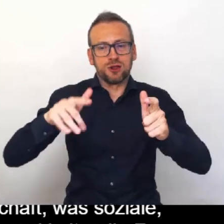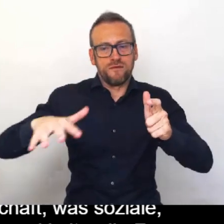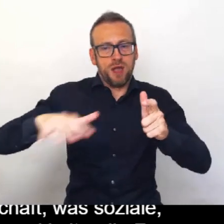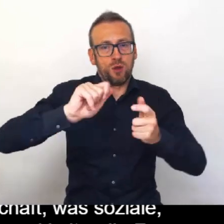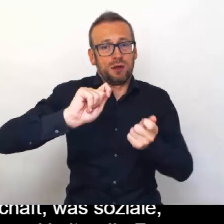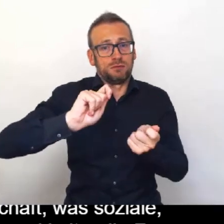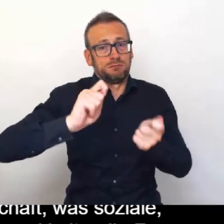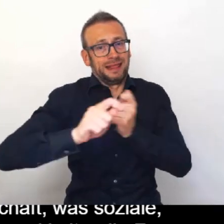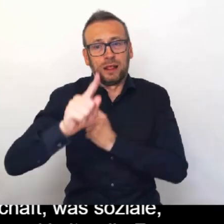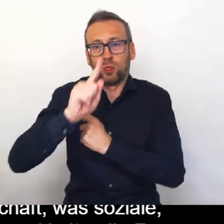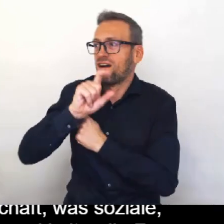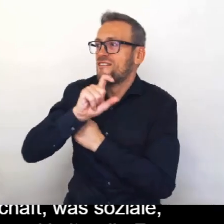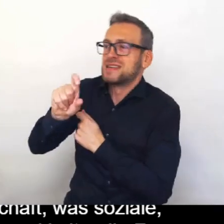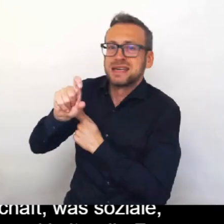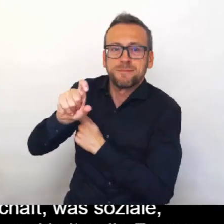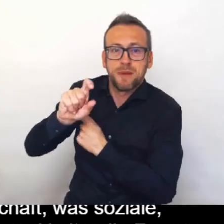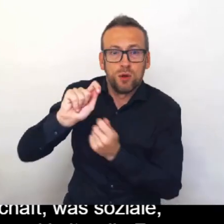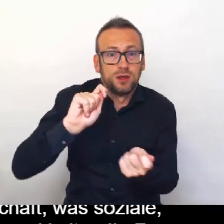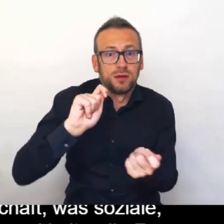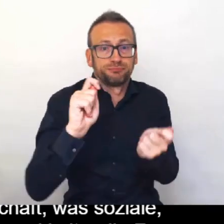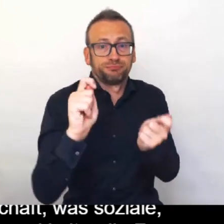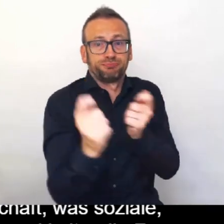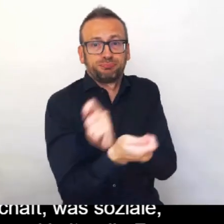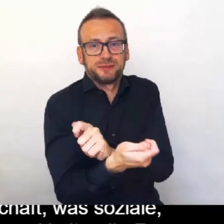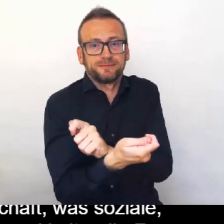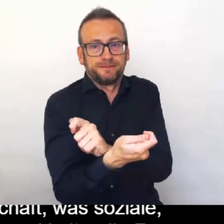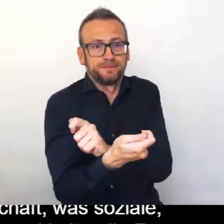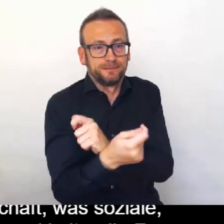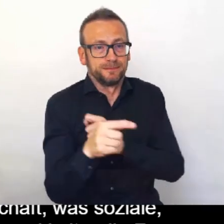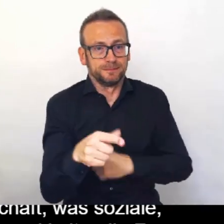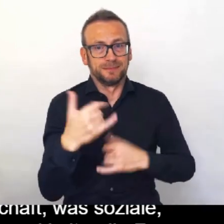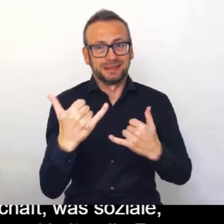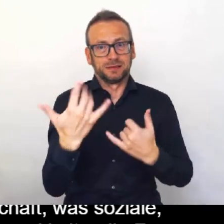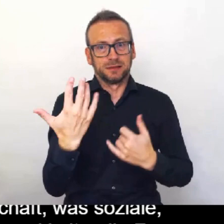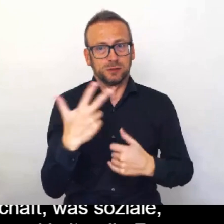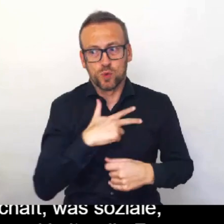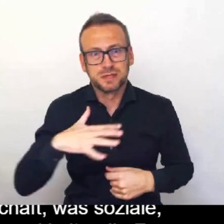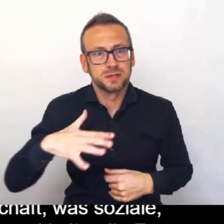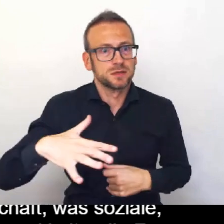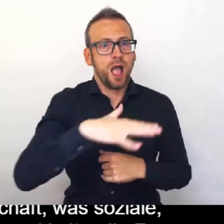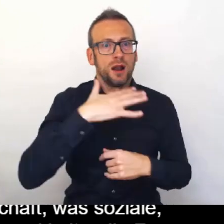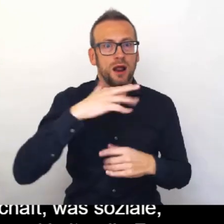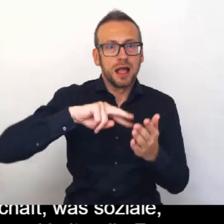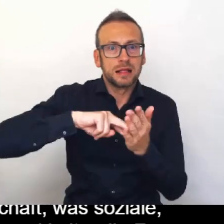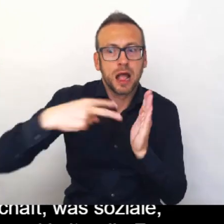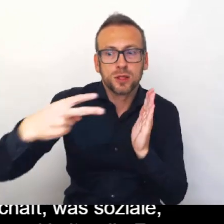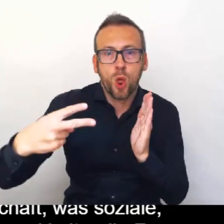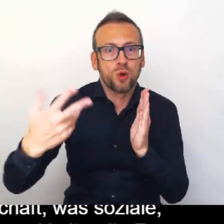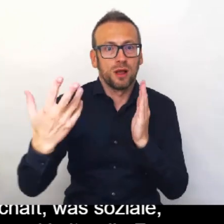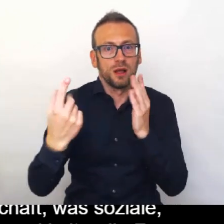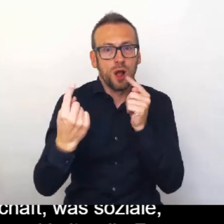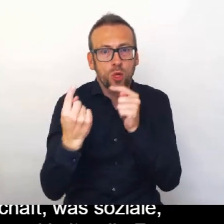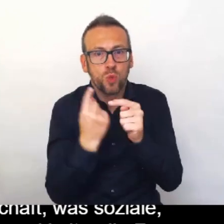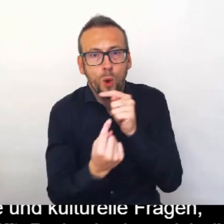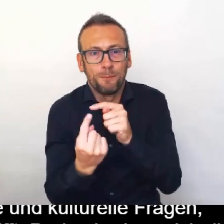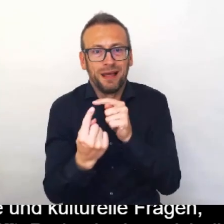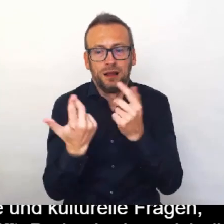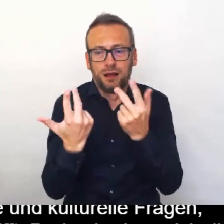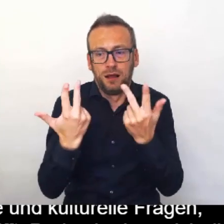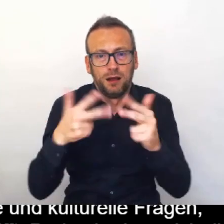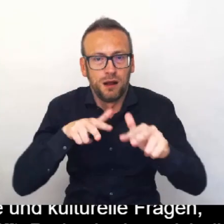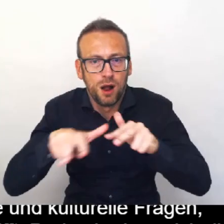Wissenschaftsgattungen. Und wir stehen da im klaren internationalen Wettbewerb und das Streben nach den